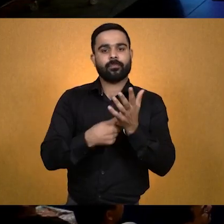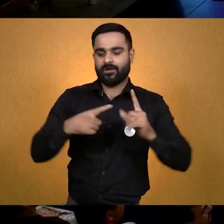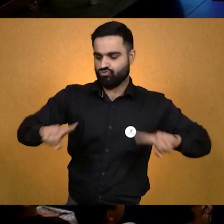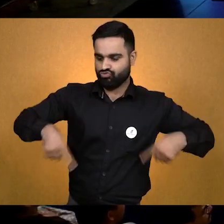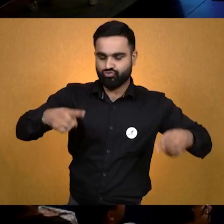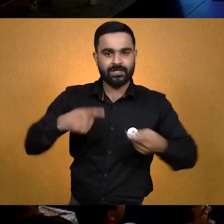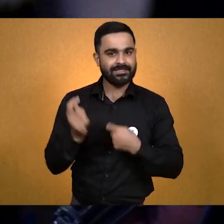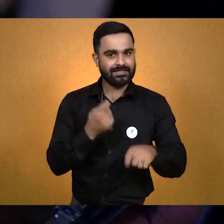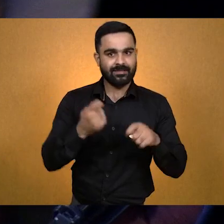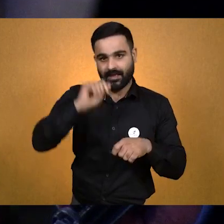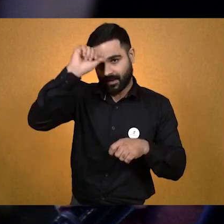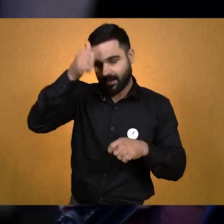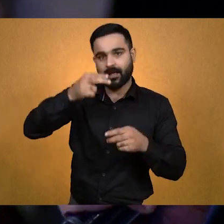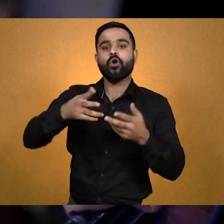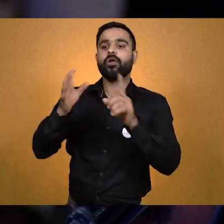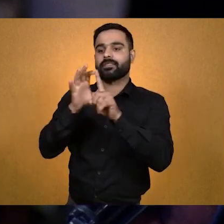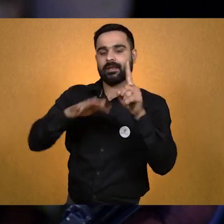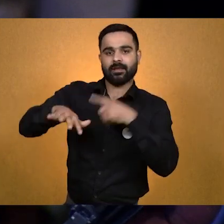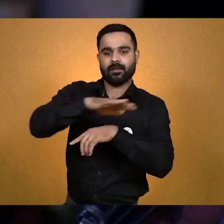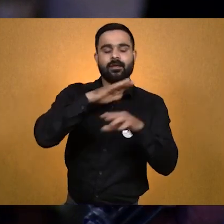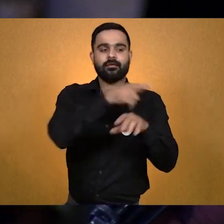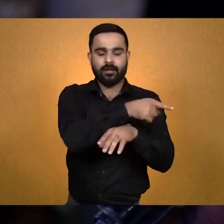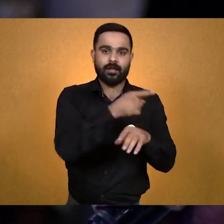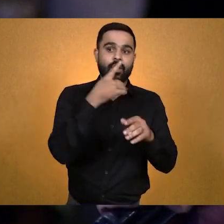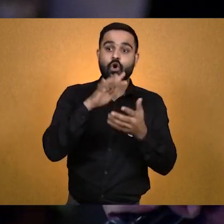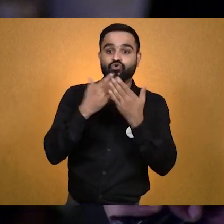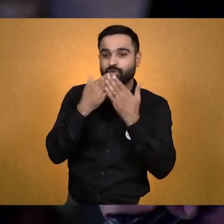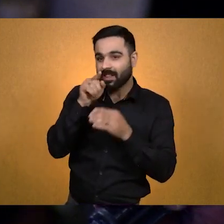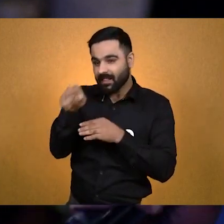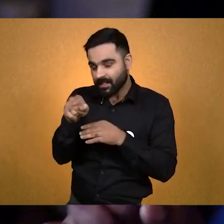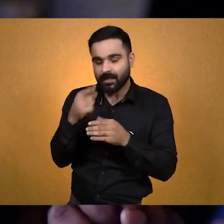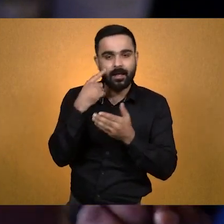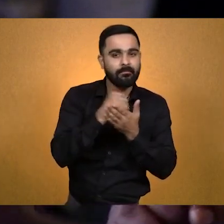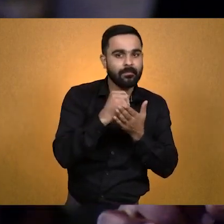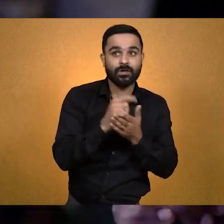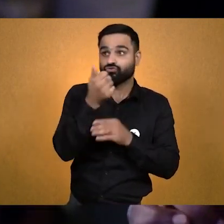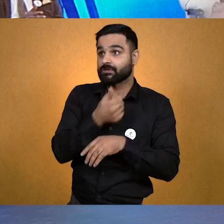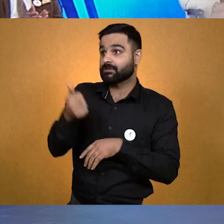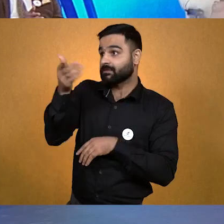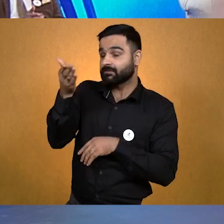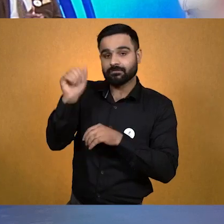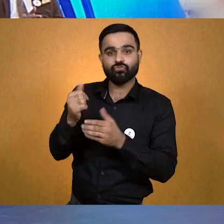एक मैच खेल रखा है और दिल्ली टीम से भी खेलता हूँ। बारहखंबा में प्रैक्टिस करते हैं हर संडे को, हमारे सर बैठे यहाँ पे